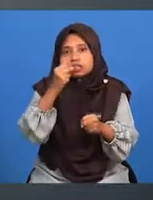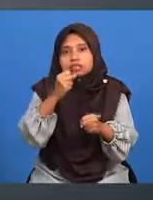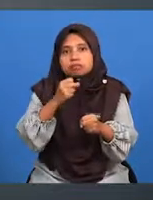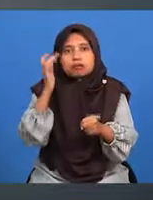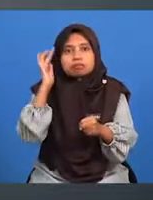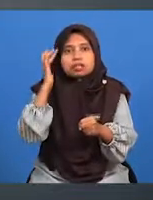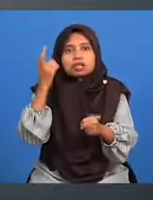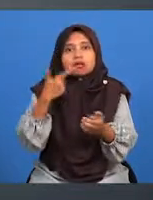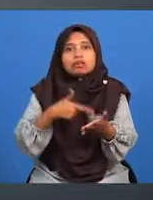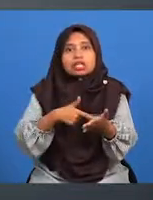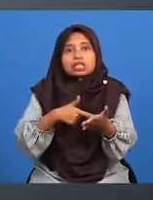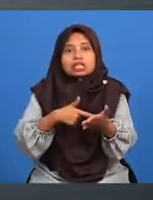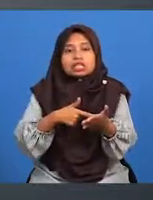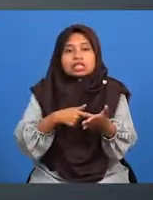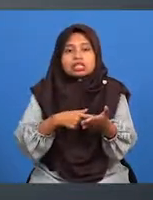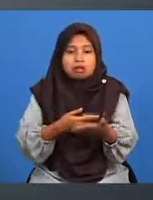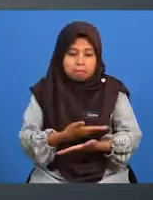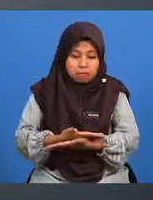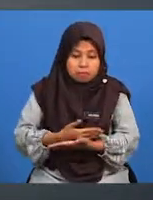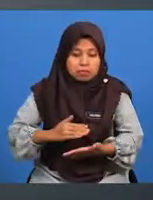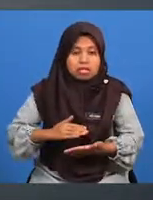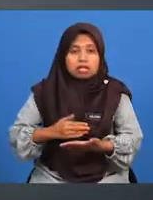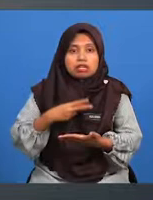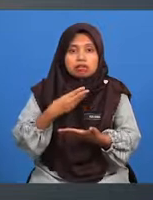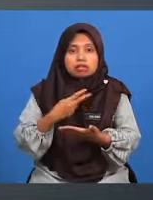janin tersebut akan lahir ke dunia ini.